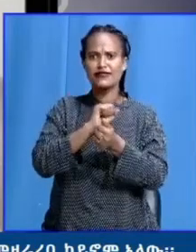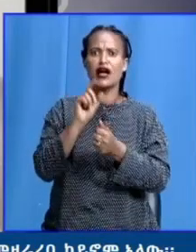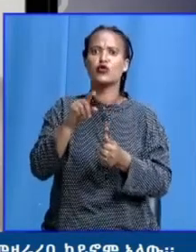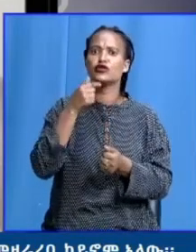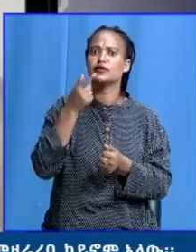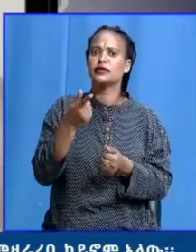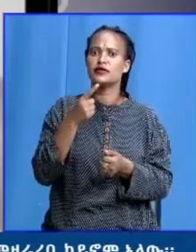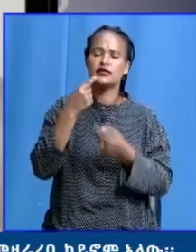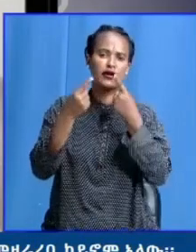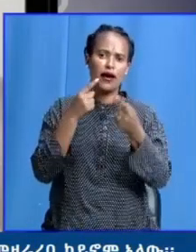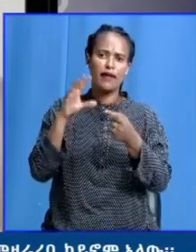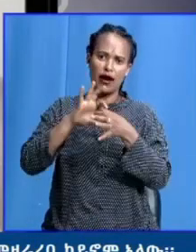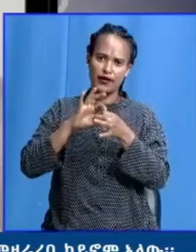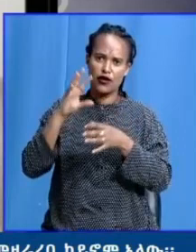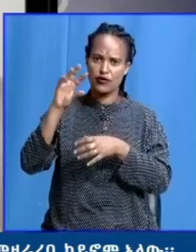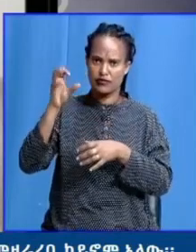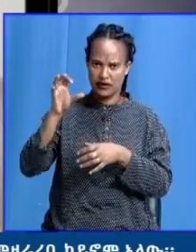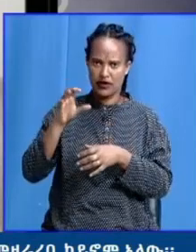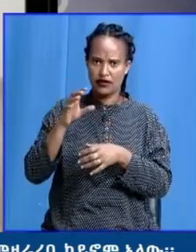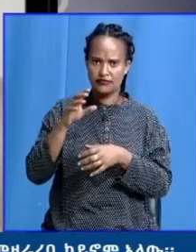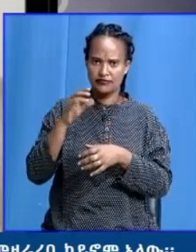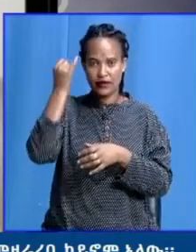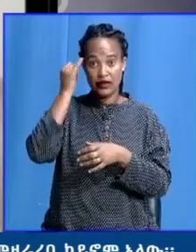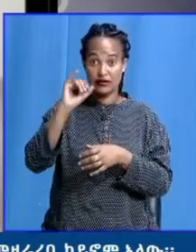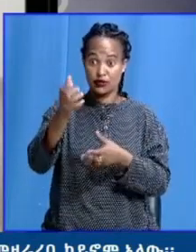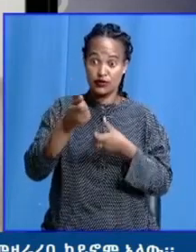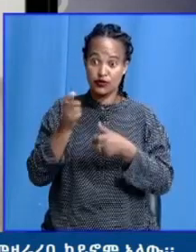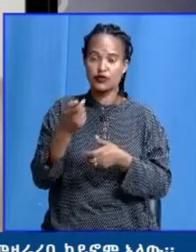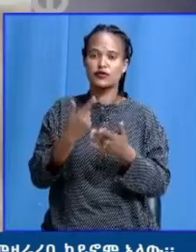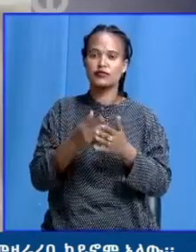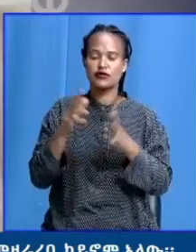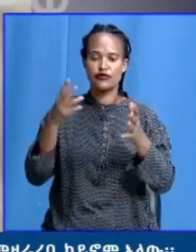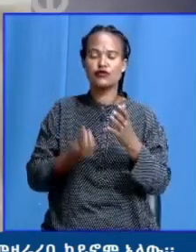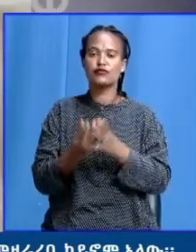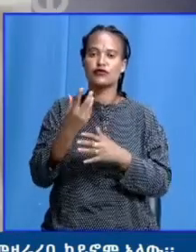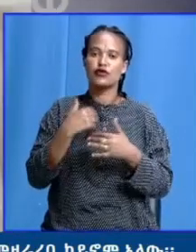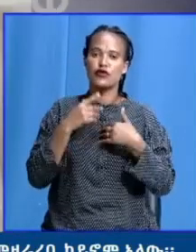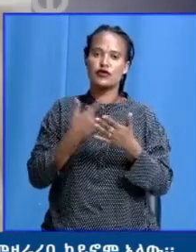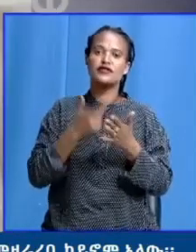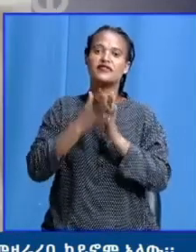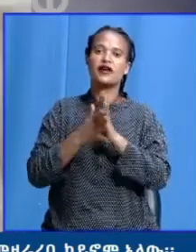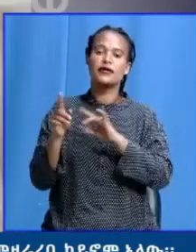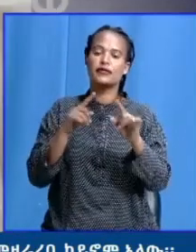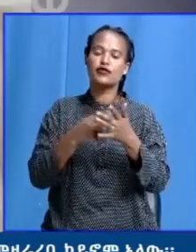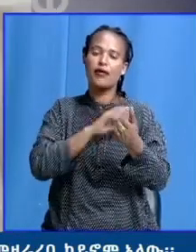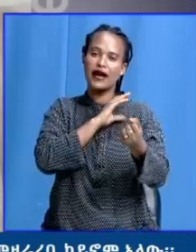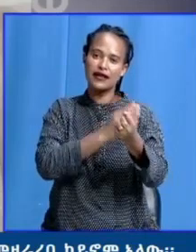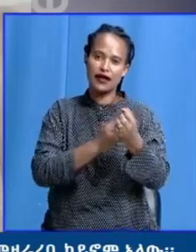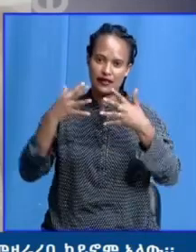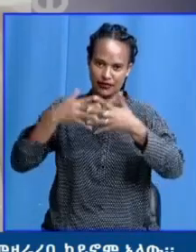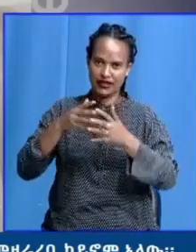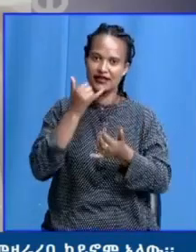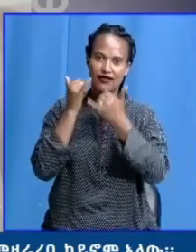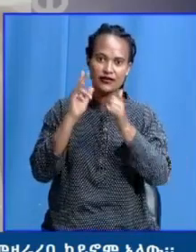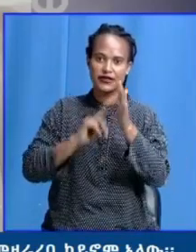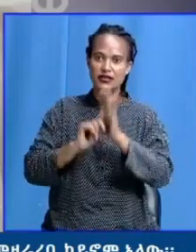ዝበሎ ዘረባ ኣብ ማሕበራዊ ሚድያ ቀልቢ ዝሰሓበ ኮይኑ ብሰፊሑ ዝሸራሽር ዘሎ ኮይኑ ኣሎ። እዚ ፍጻመ ድማ እዞም ሓይልታት ጥምረት ጥፍኣት